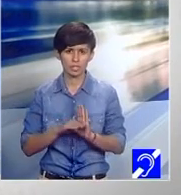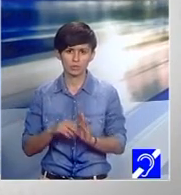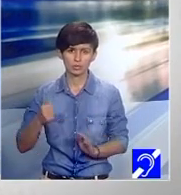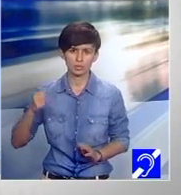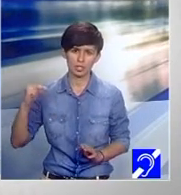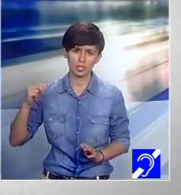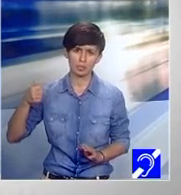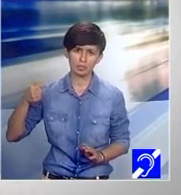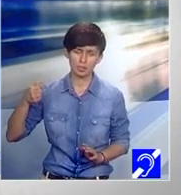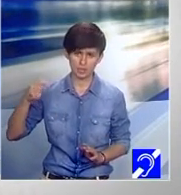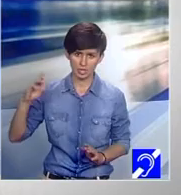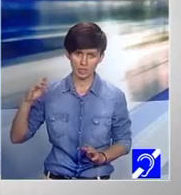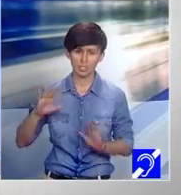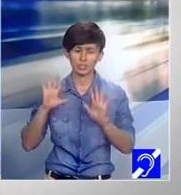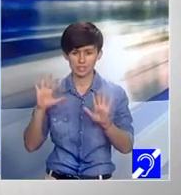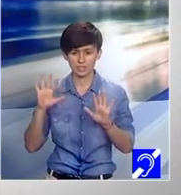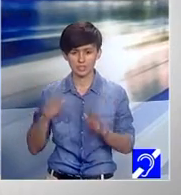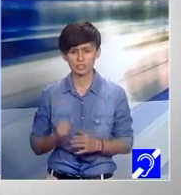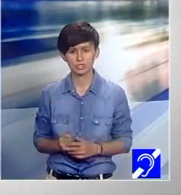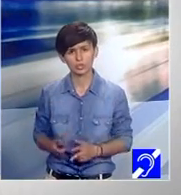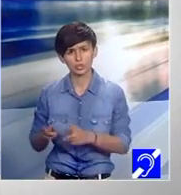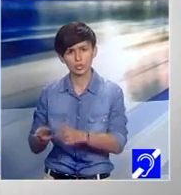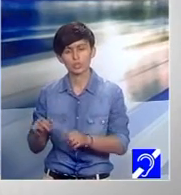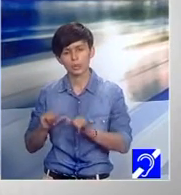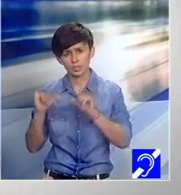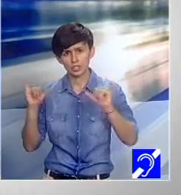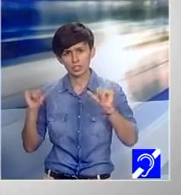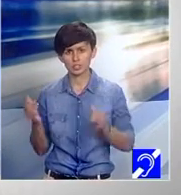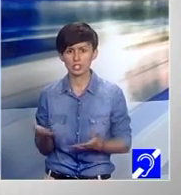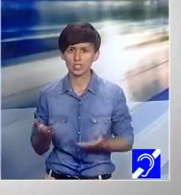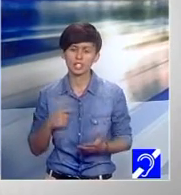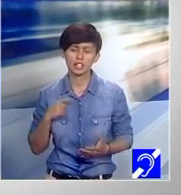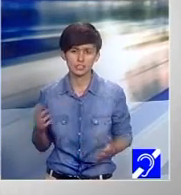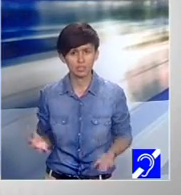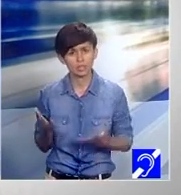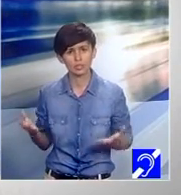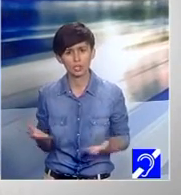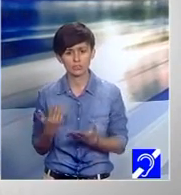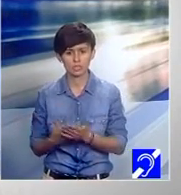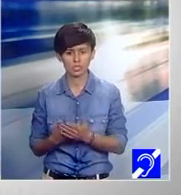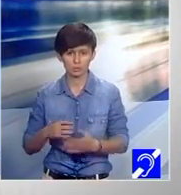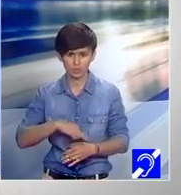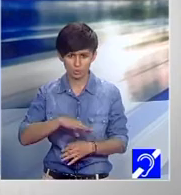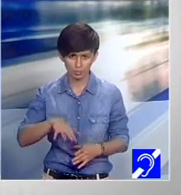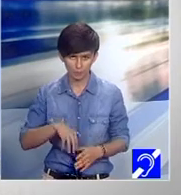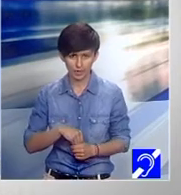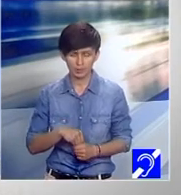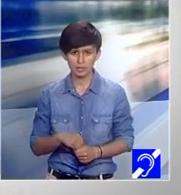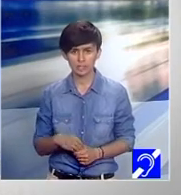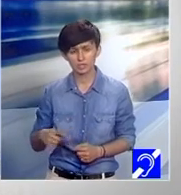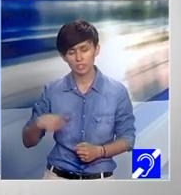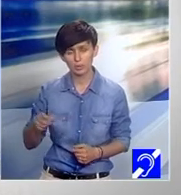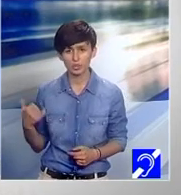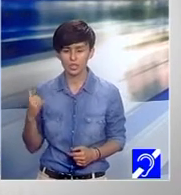Cu un traseu de dezvoltare care nu poate fi decât încurajant pentru părinți, după care cred că urmează o veste bombă